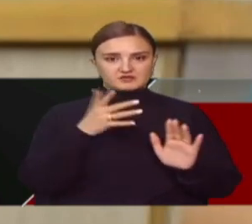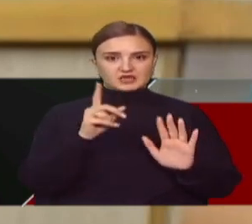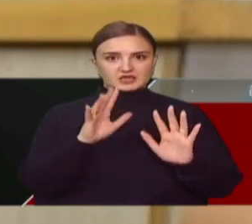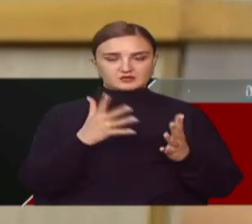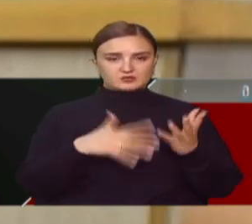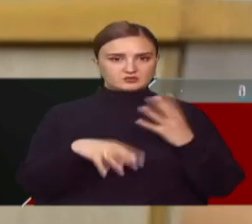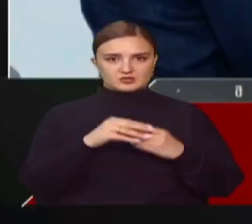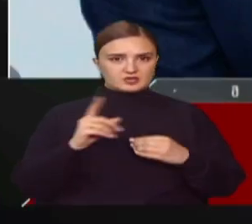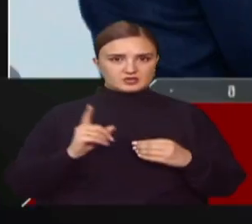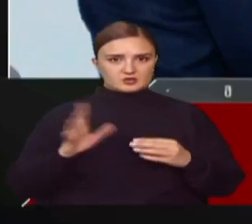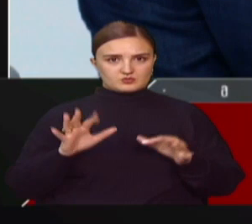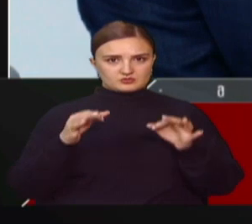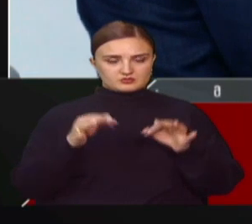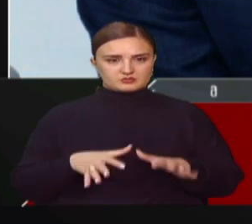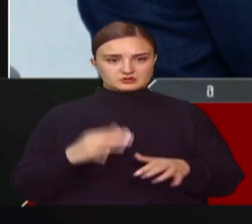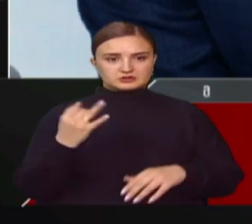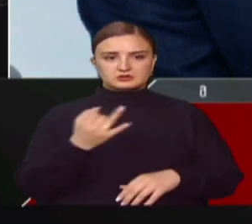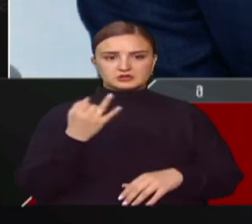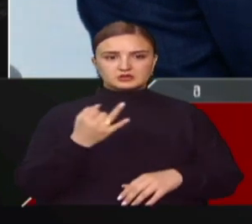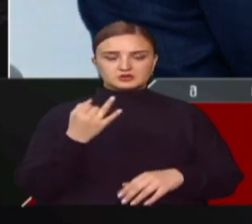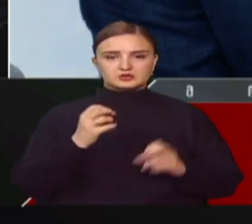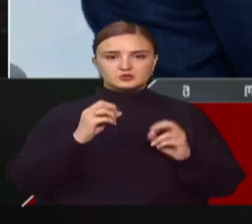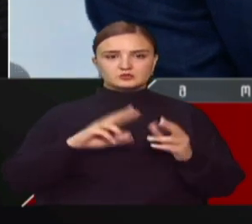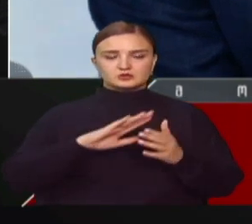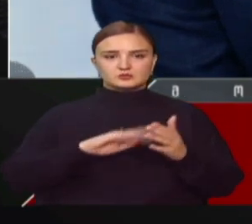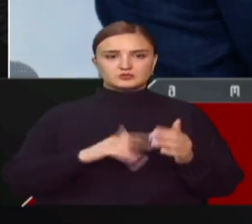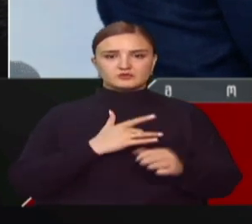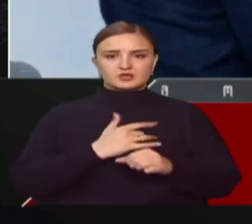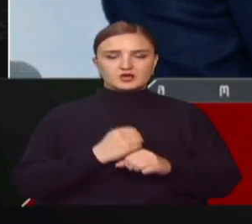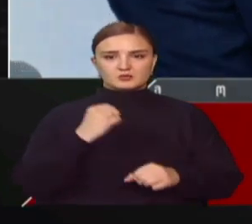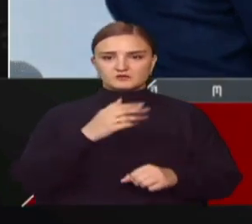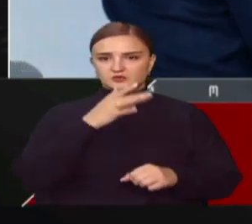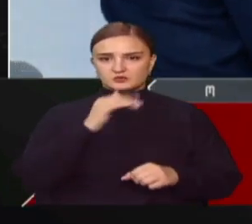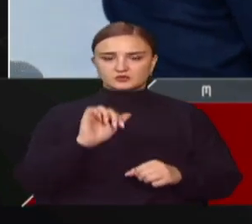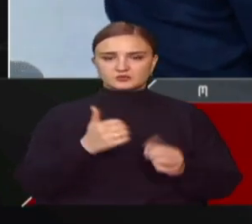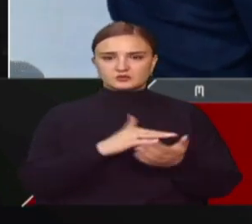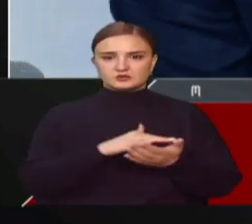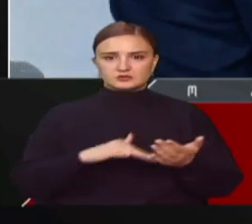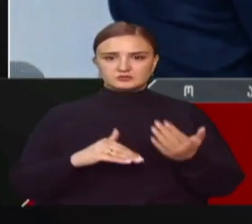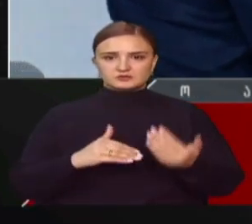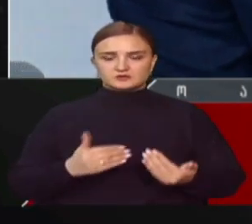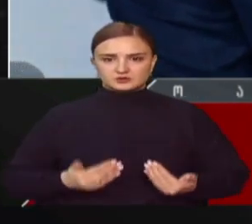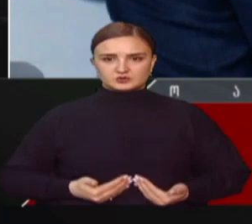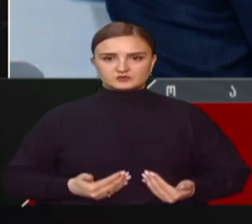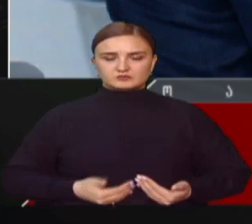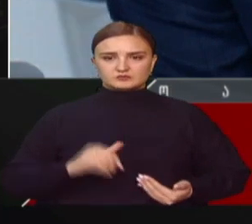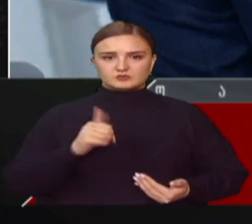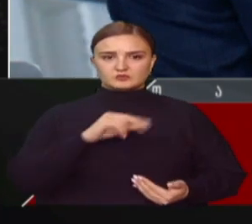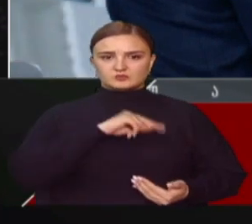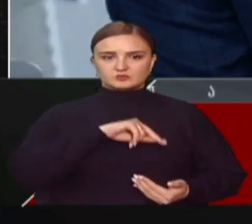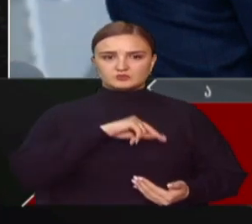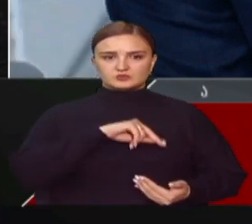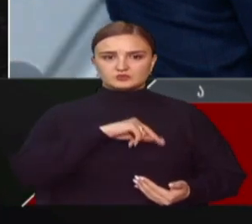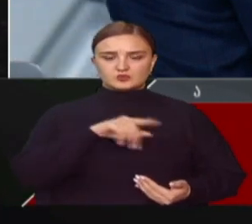ამას. ნათია, საინტერესო არის უსაფრთხოების გამკაცრებული ზომების ფონზე როგორ გრძელდება თქვენი ცხოვრება, როგორ მუშაობთ